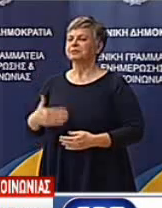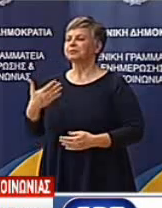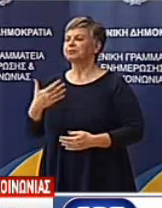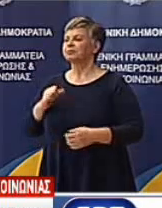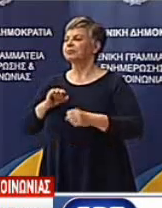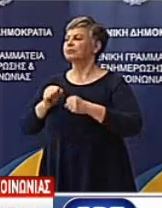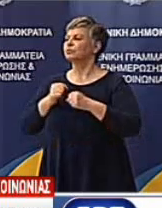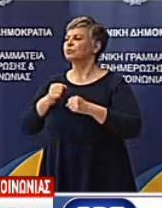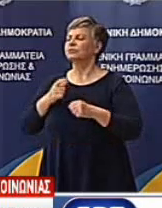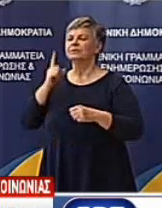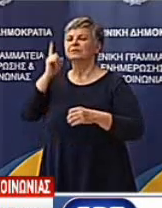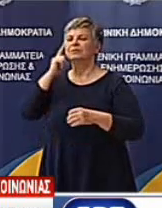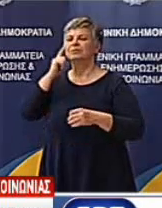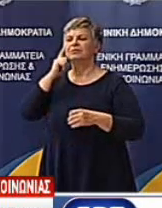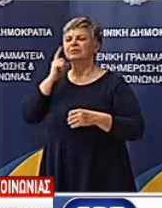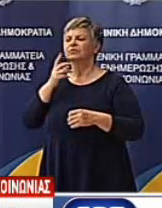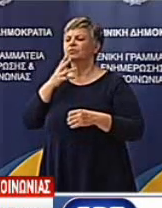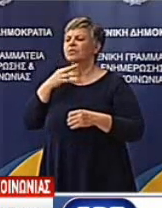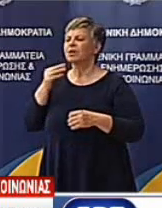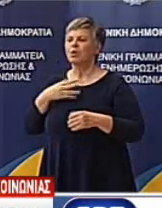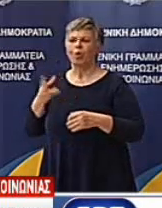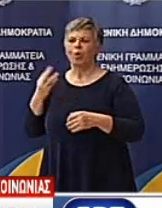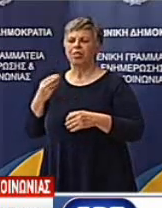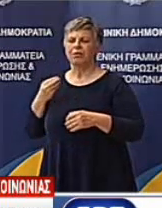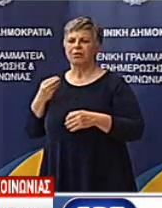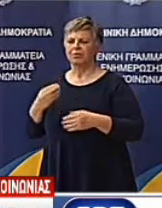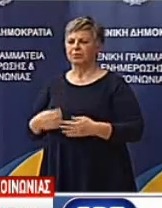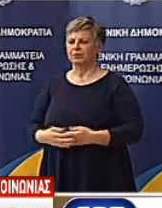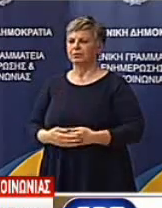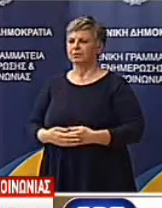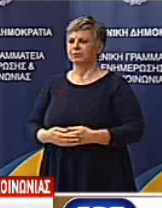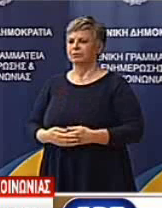Εδώ δεν έχω κουμπάκια εγώ. Κάτι έχει γίνει.